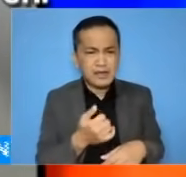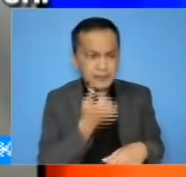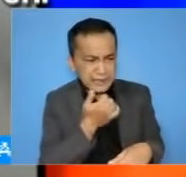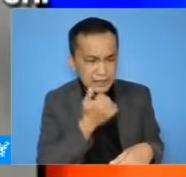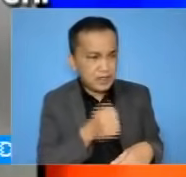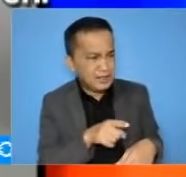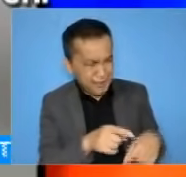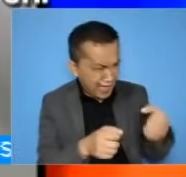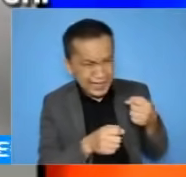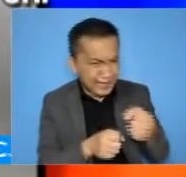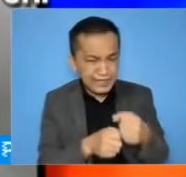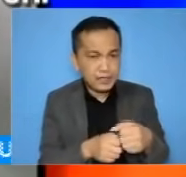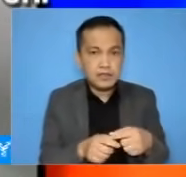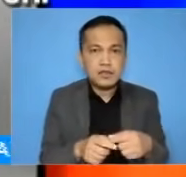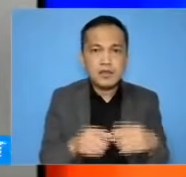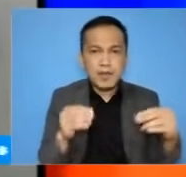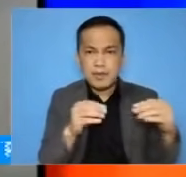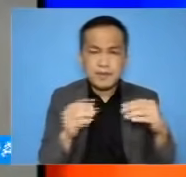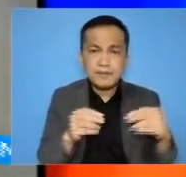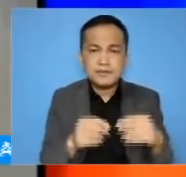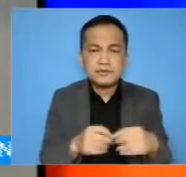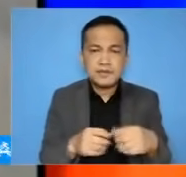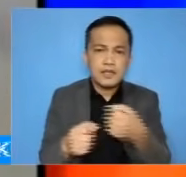eh. Nahatak mo ako.